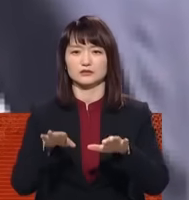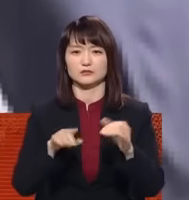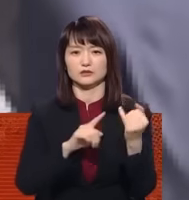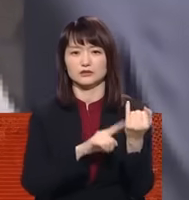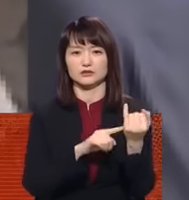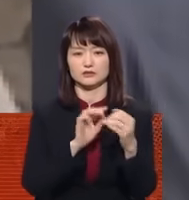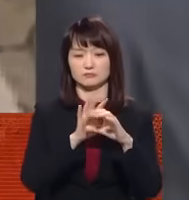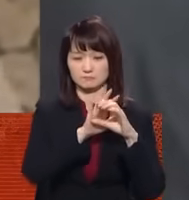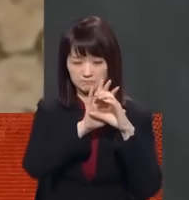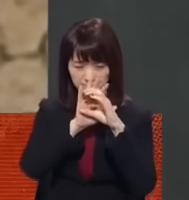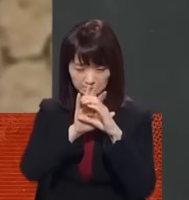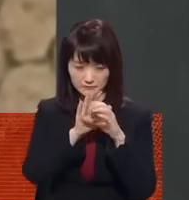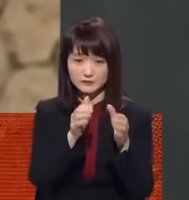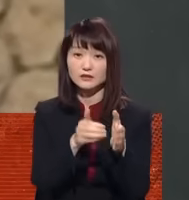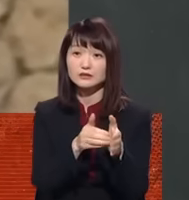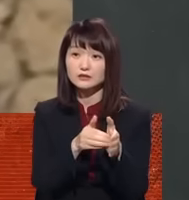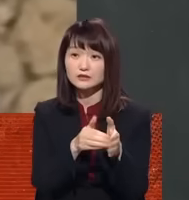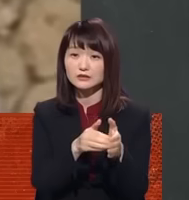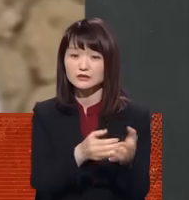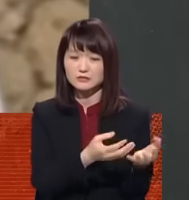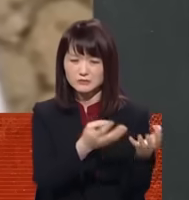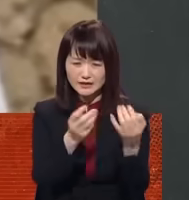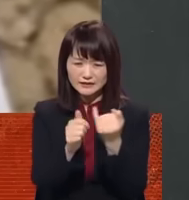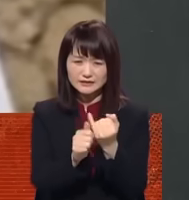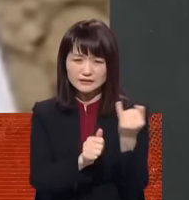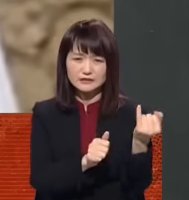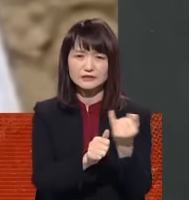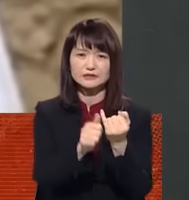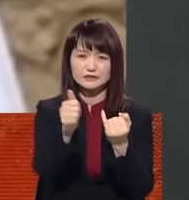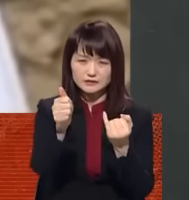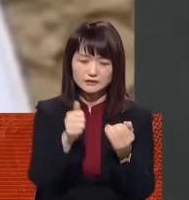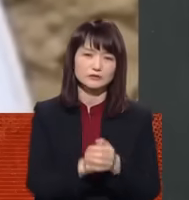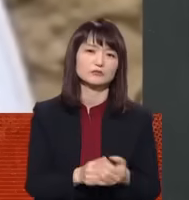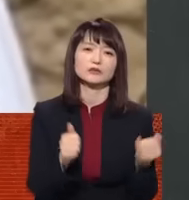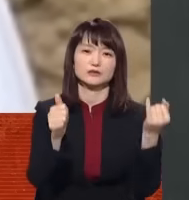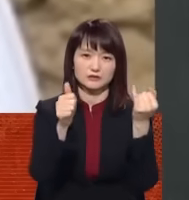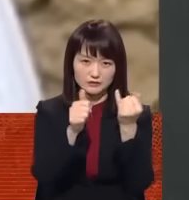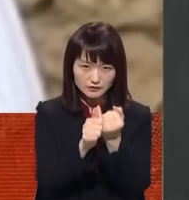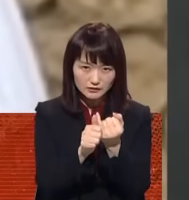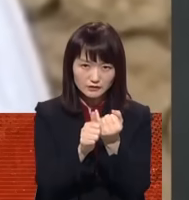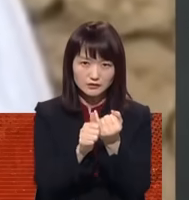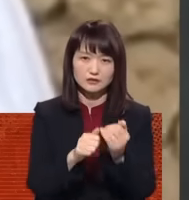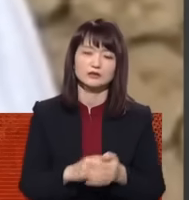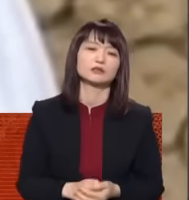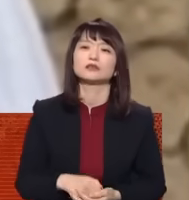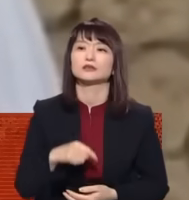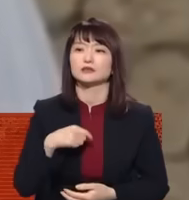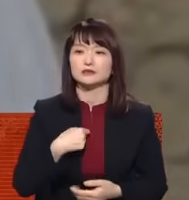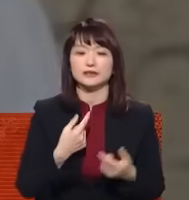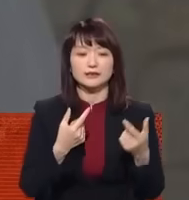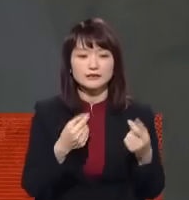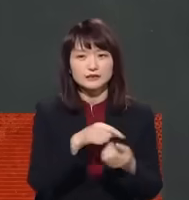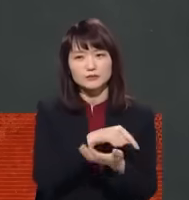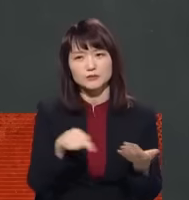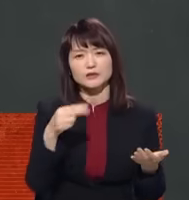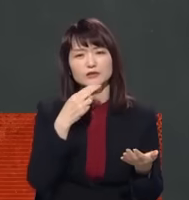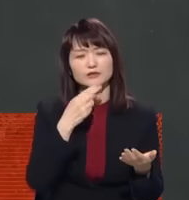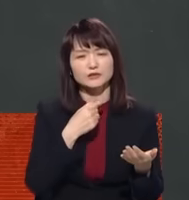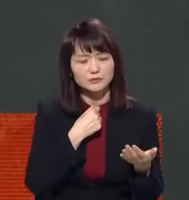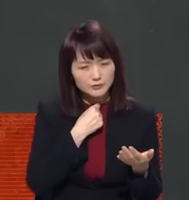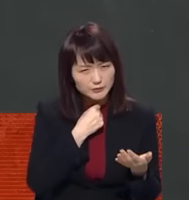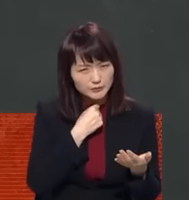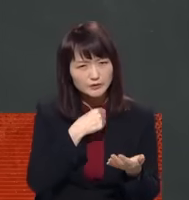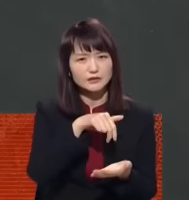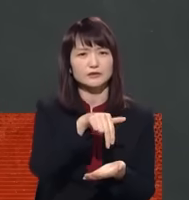코로나 시국이 이제 끝나고 이제 많은 신랑 신부들이 결혼을 하실 것 같은데 자기와 같은 피해를 갖다 받지 않았으면 좋겠다라고 하는